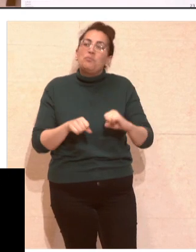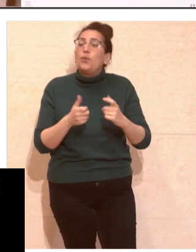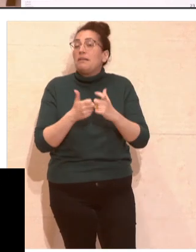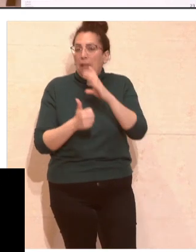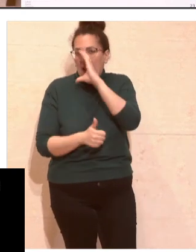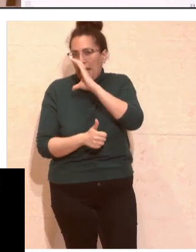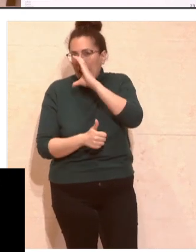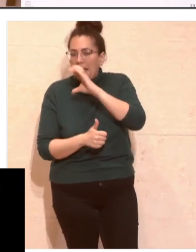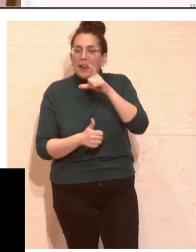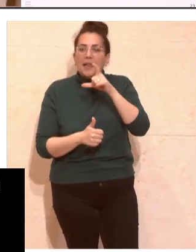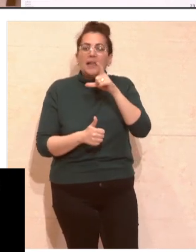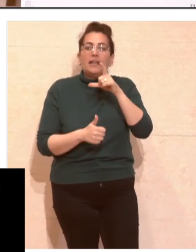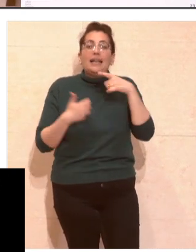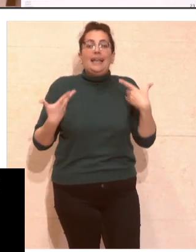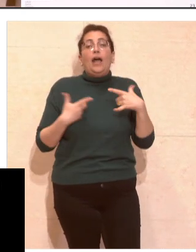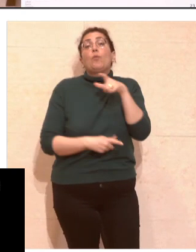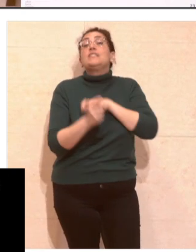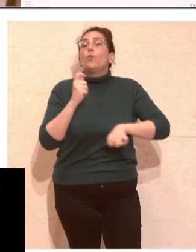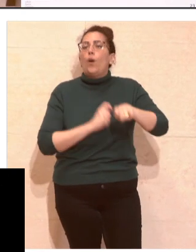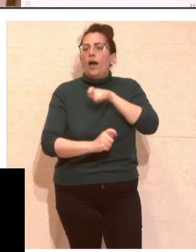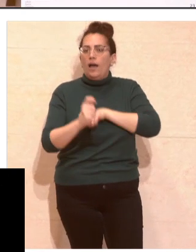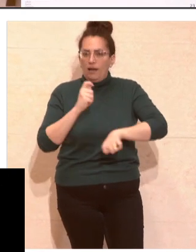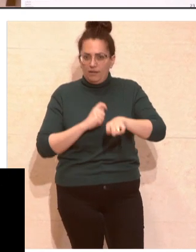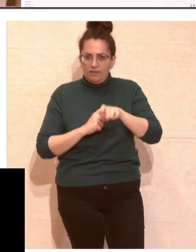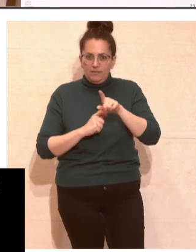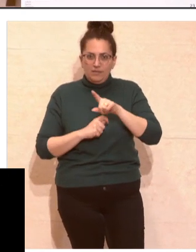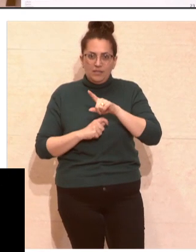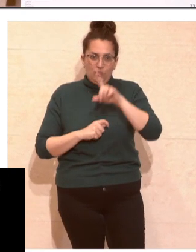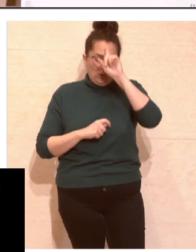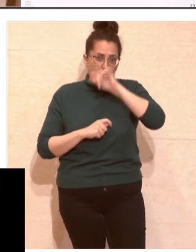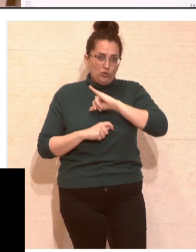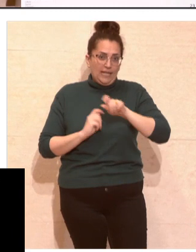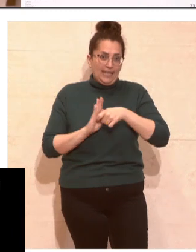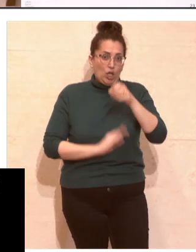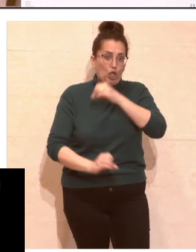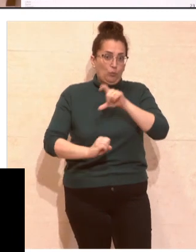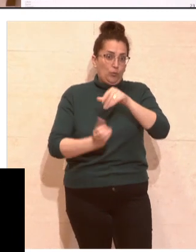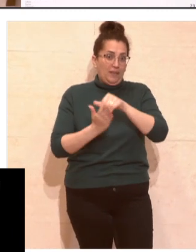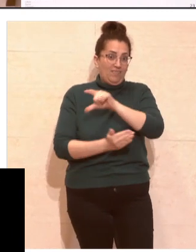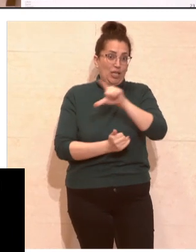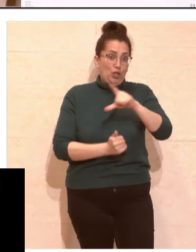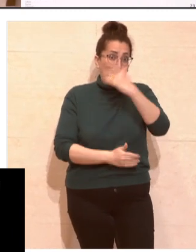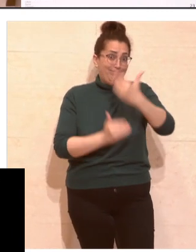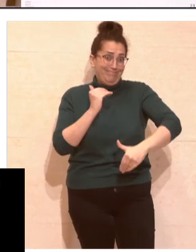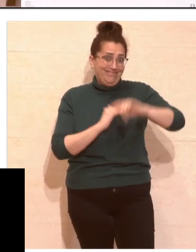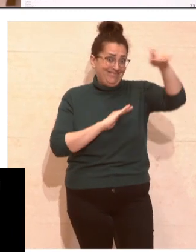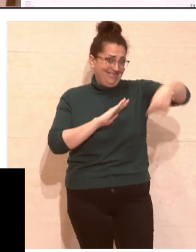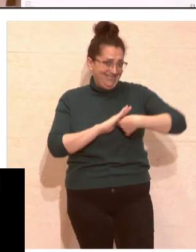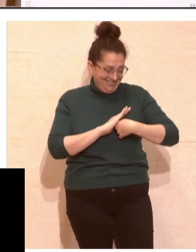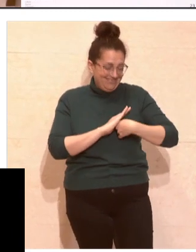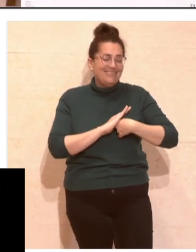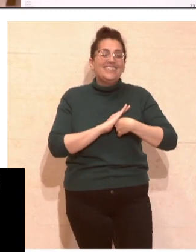vous allez voir, actuellement, c'est une page temporaire. Ma subvention est jusqu'en octobre 2022. Je travaille d'arrache-pied